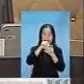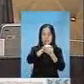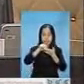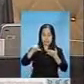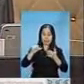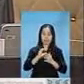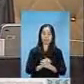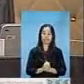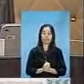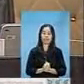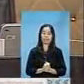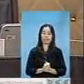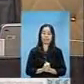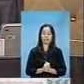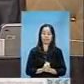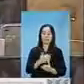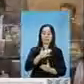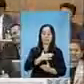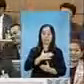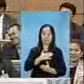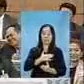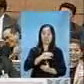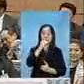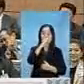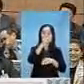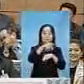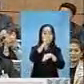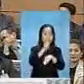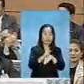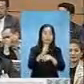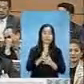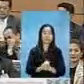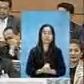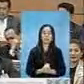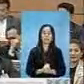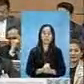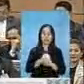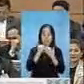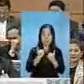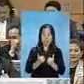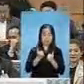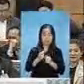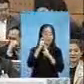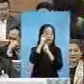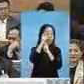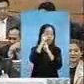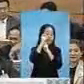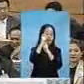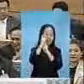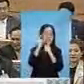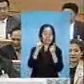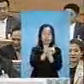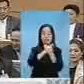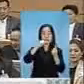านประธานที่เคารพครับผมจึงเรียนท่านประธานว่านี่คือสัญญาณอันตรายของสังคมไท